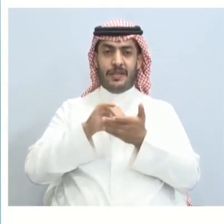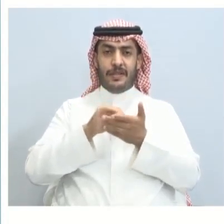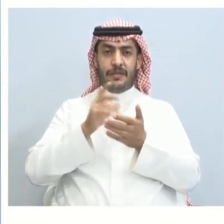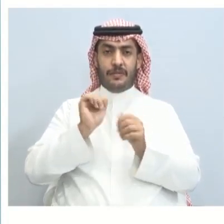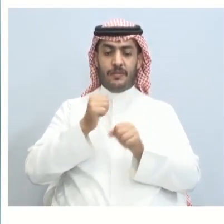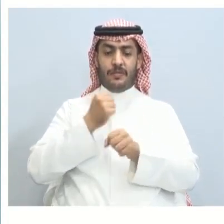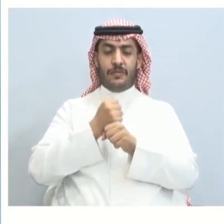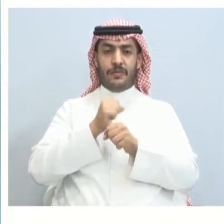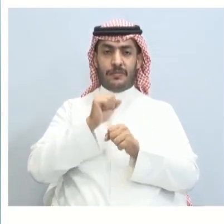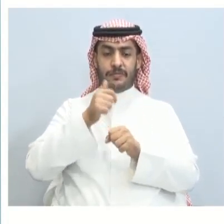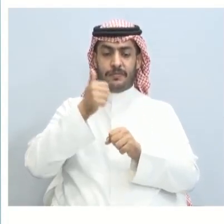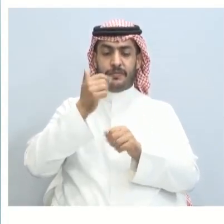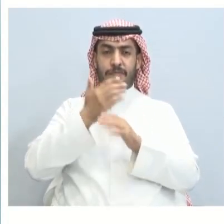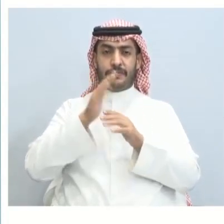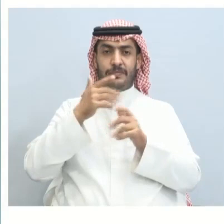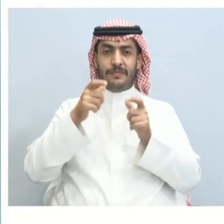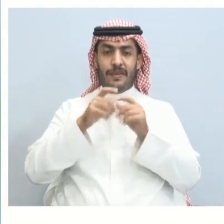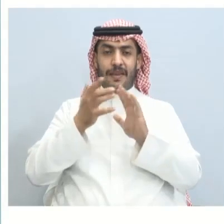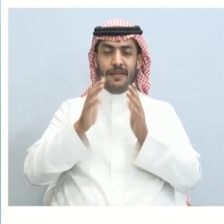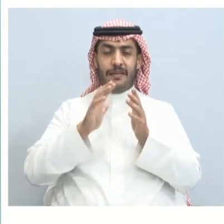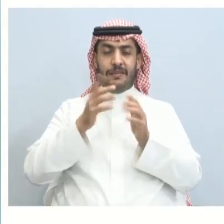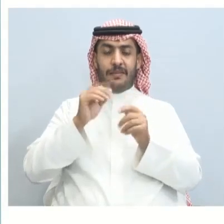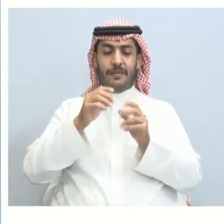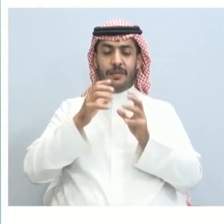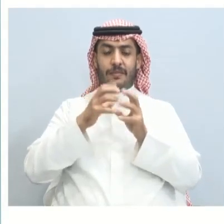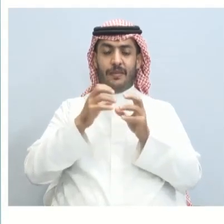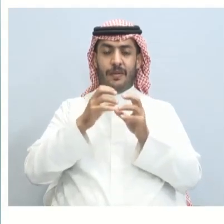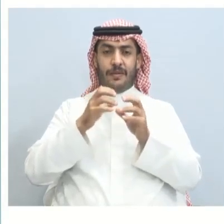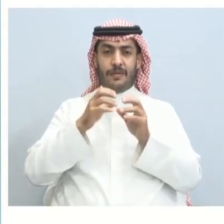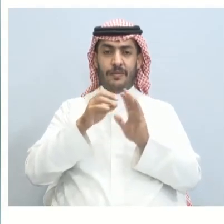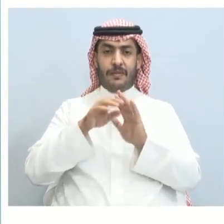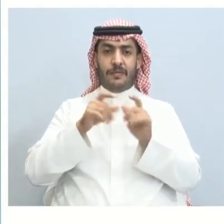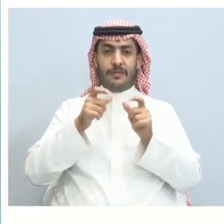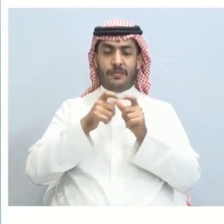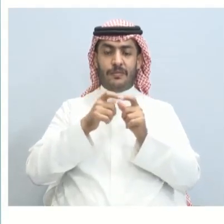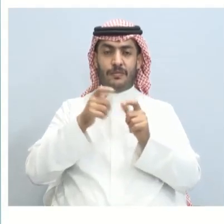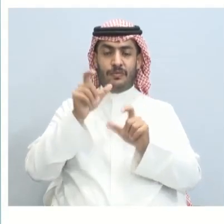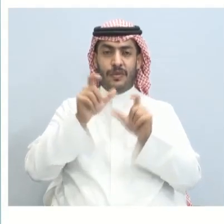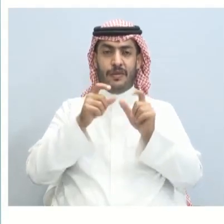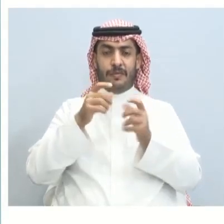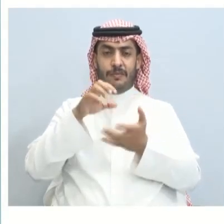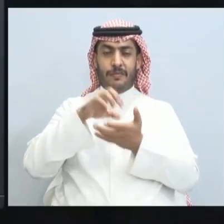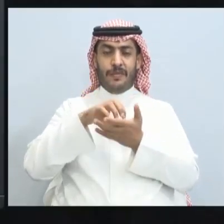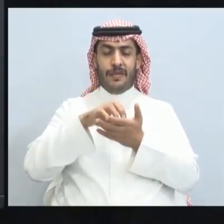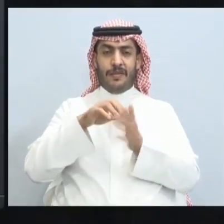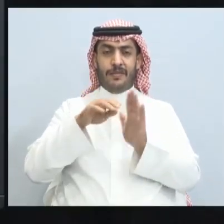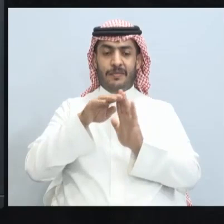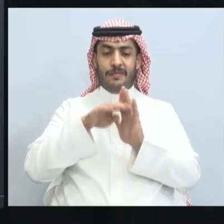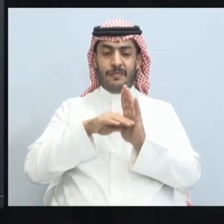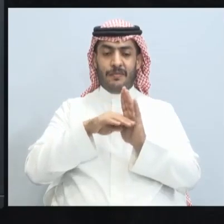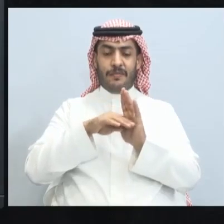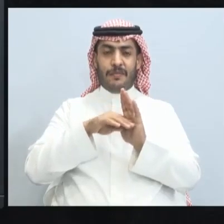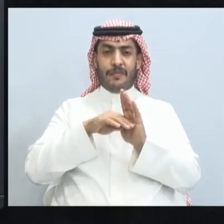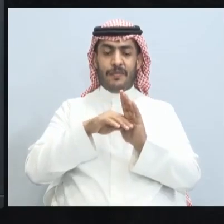وواجباته وقبل ذلك تعرفنا على مفهوم الاجتماع ذكرنا الاجتماع هو اجتماع اكثر من شخص في مكان محدد